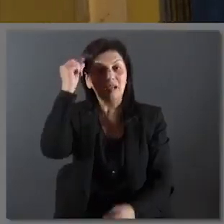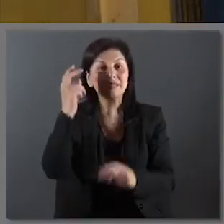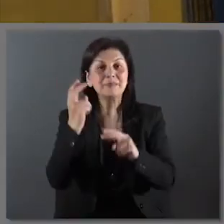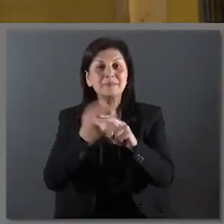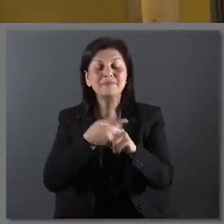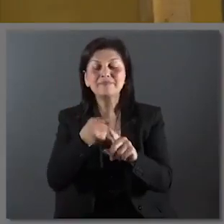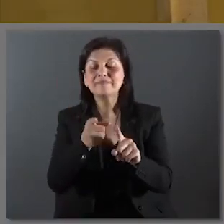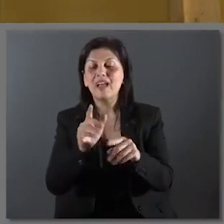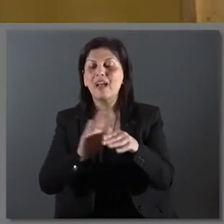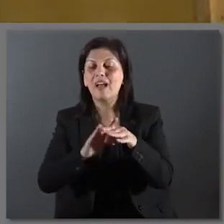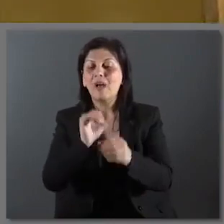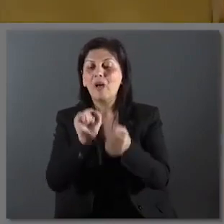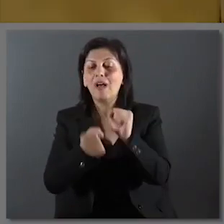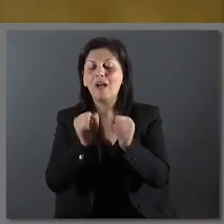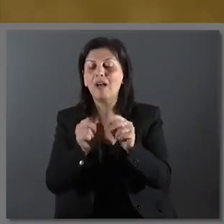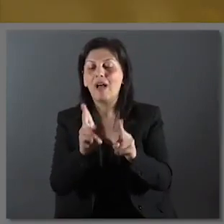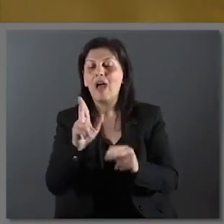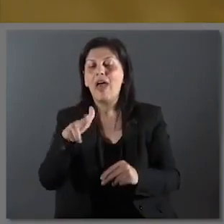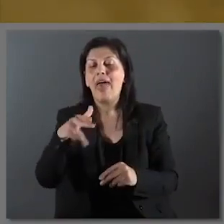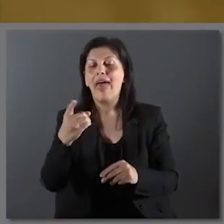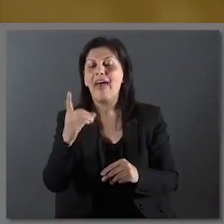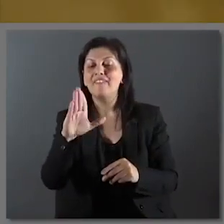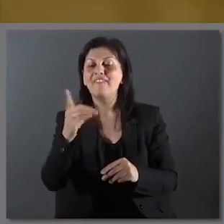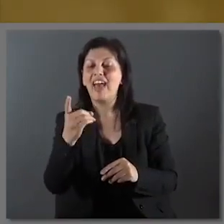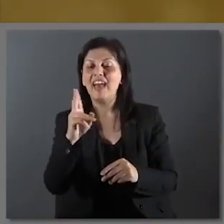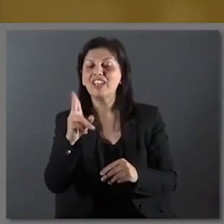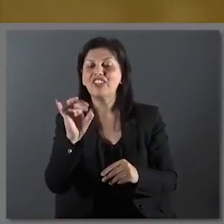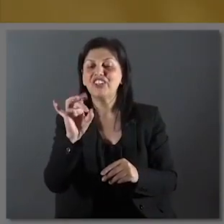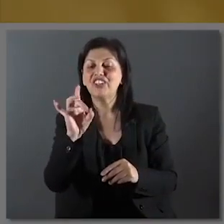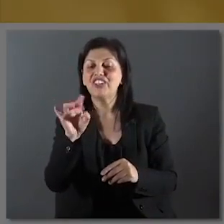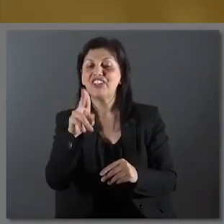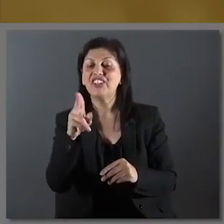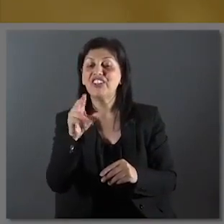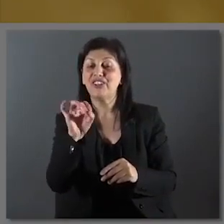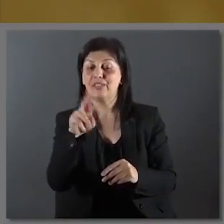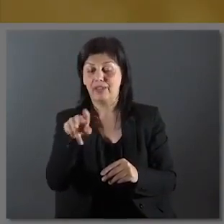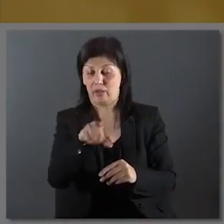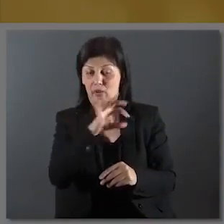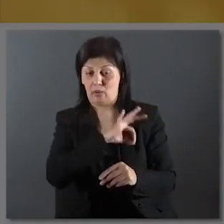Xofsuz xalçaların toxunuşunda isə həvə və kirkitdən istifadə olunurdu.